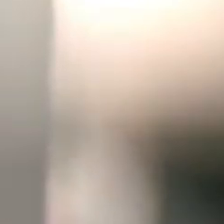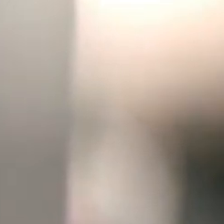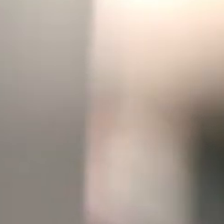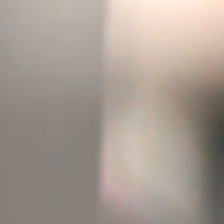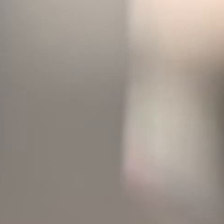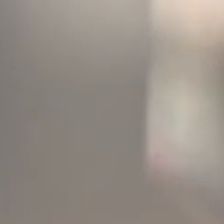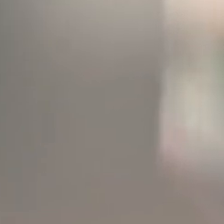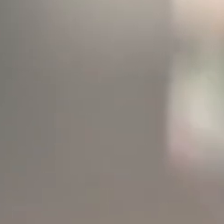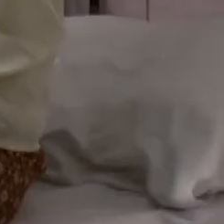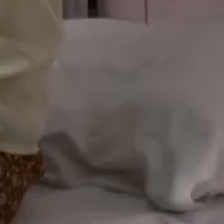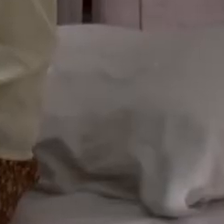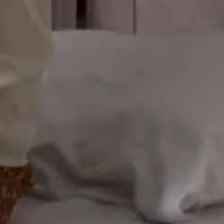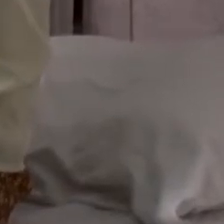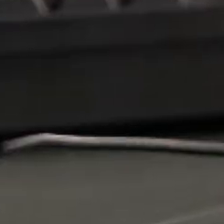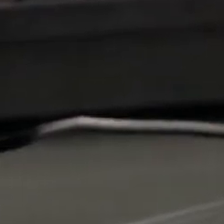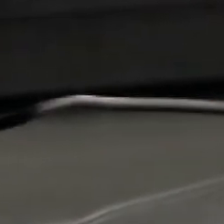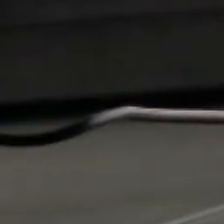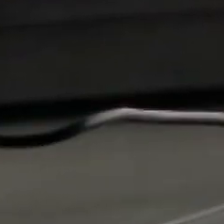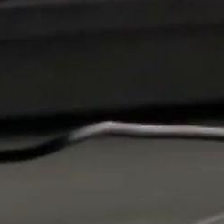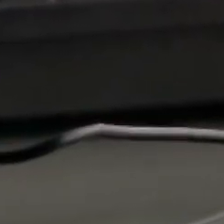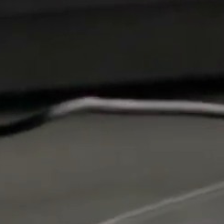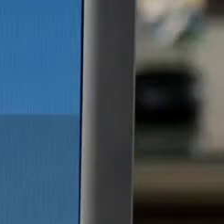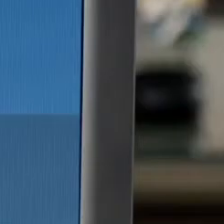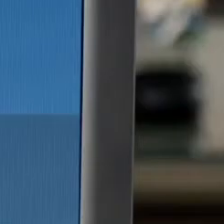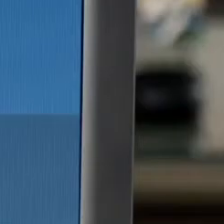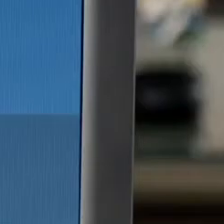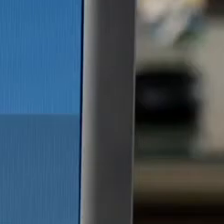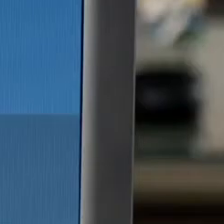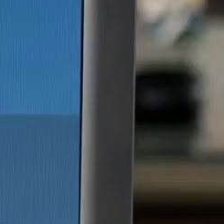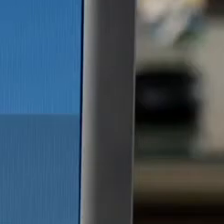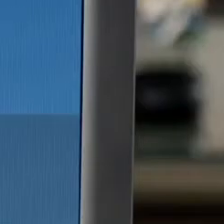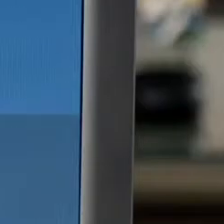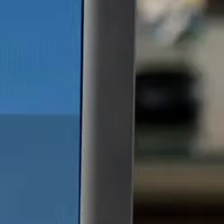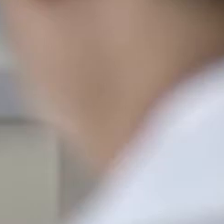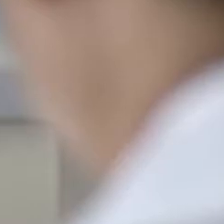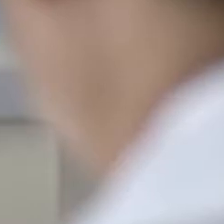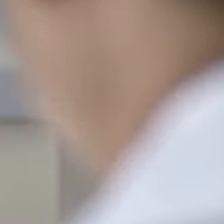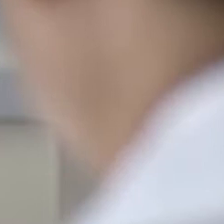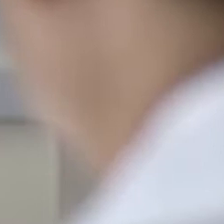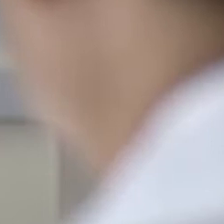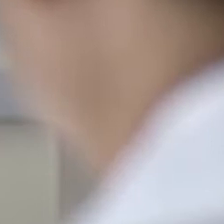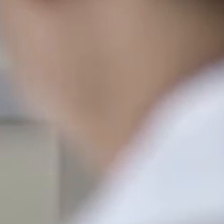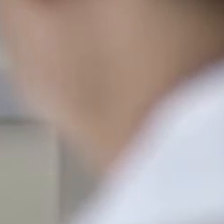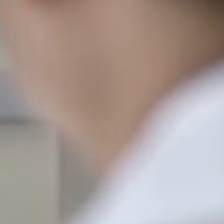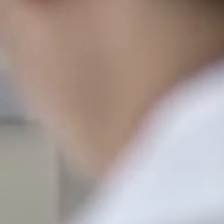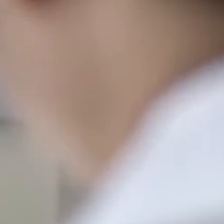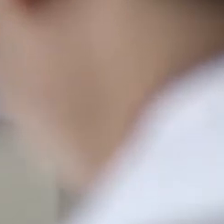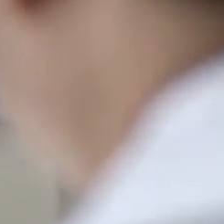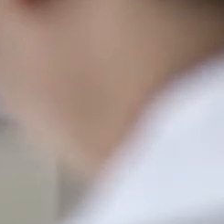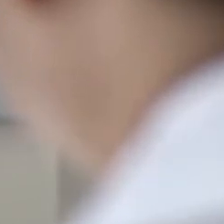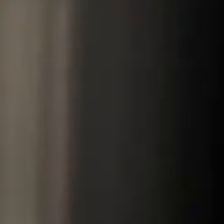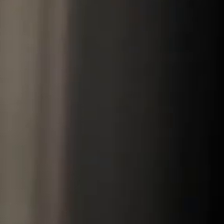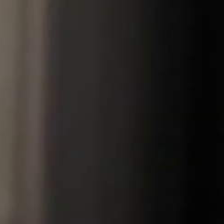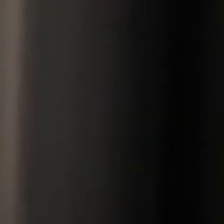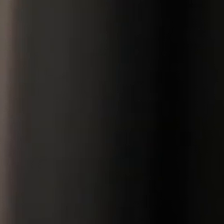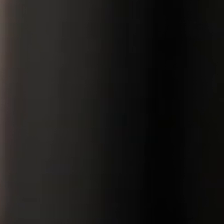เป็นมากี่วันแล้วคะ หลายวันแล้วเจ้าหมอ การวินิจฉัยที่รวดเร็วเป็นสิ่งสำคัญด้วยโครงข่ายอินเทอร์เน็ตความเร็วสูงเพื่อสาธารณสุขทาง